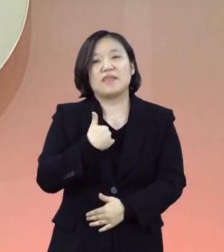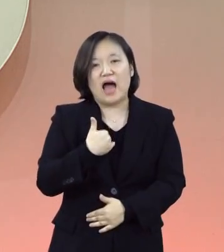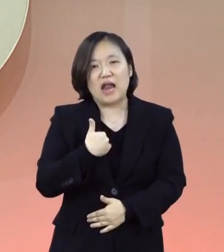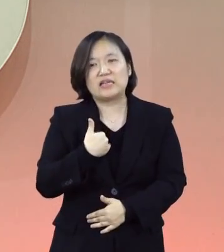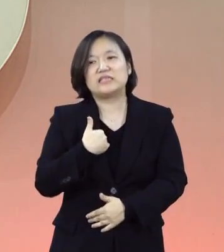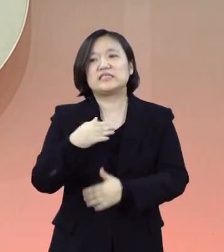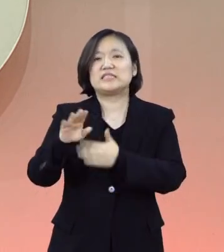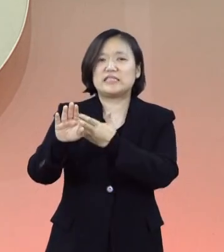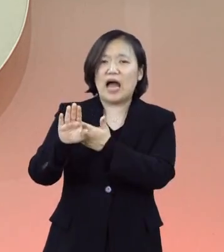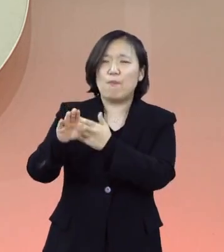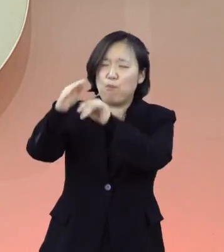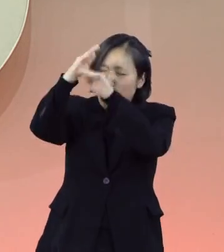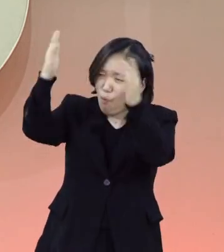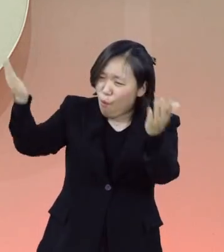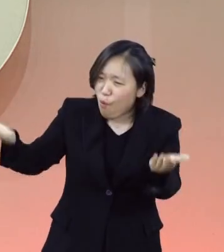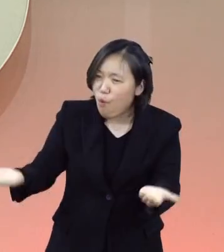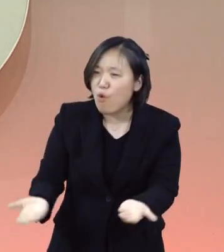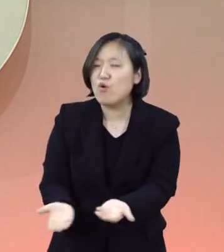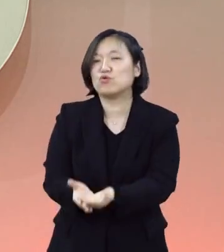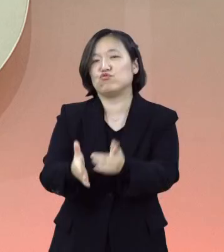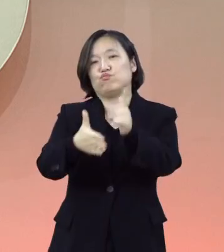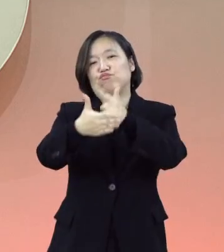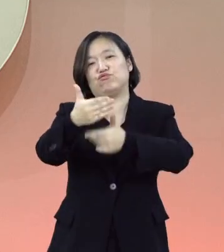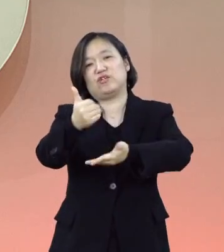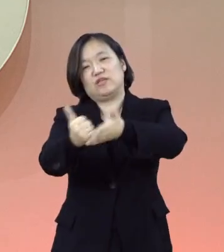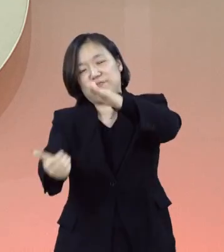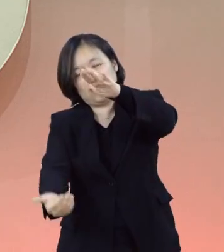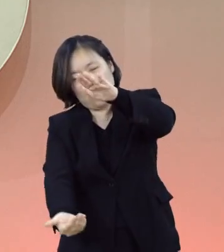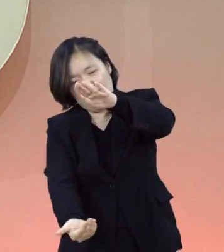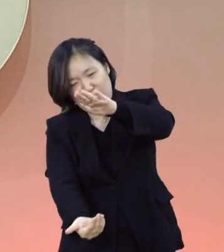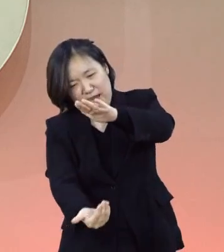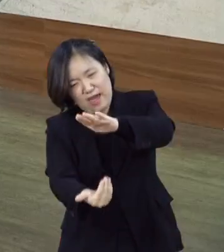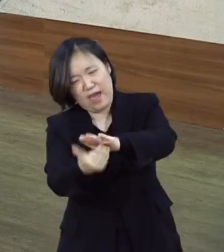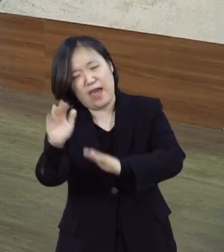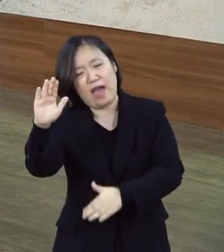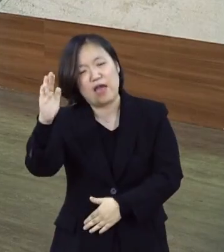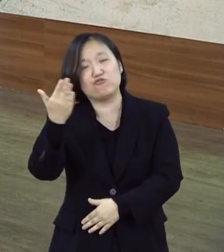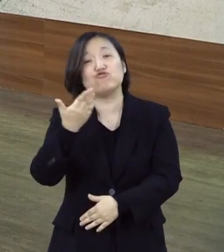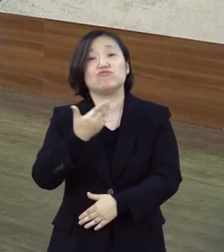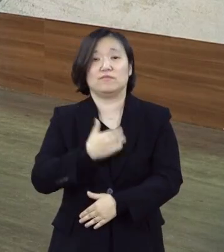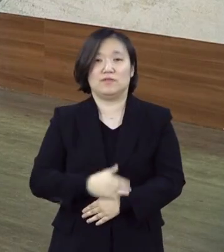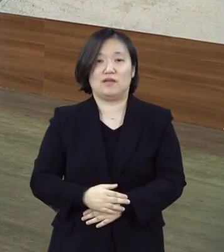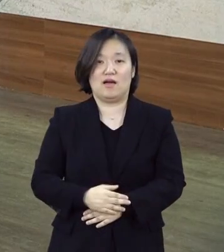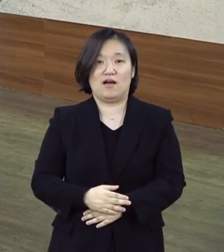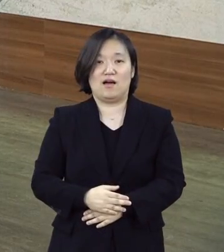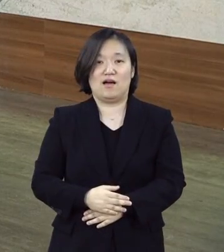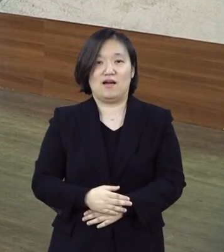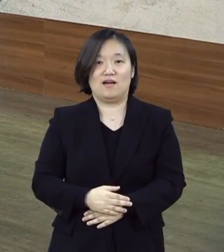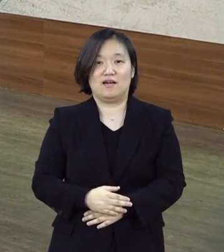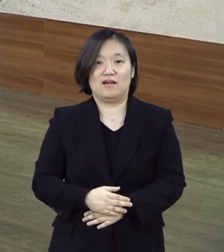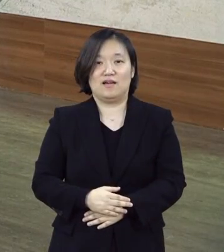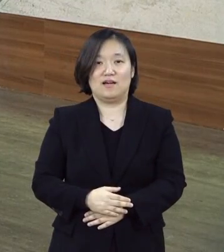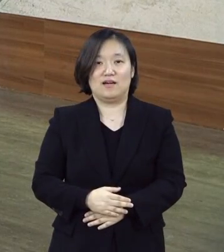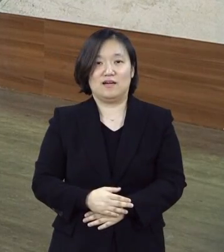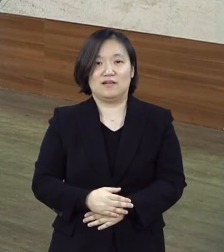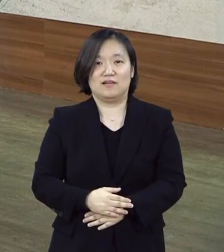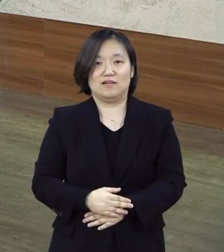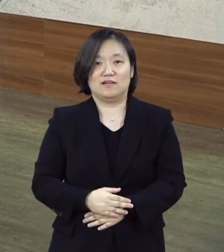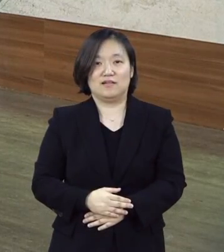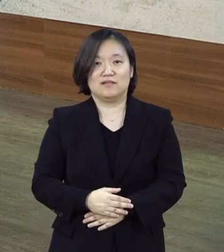남이 일시에 성불하여 지이다. 원공법계 제중생